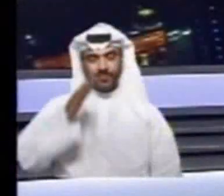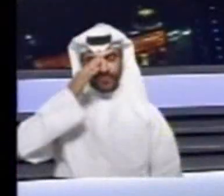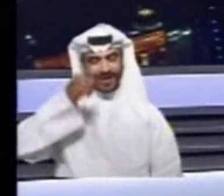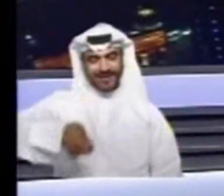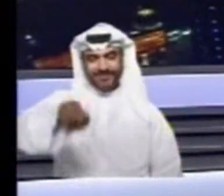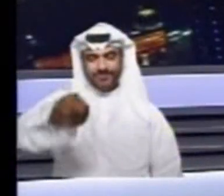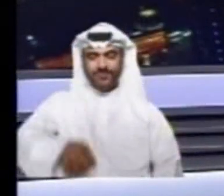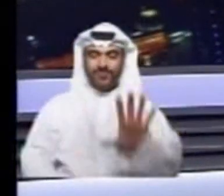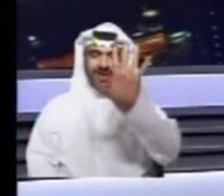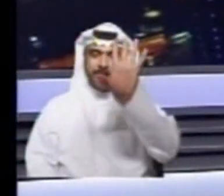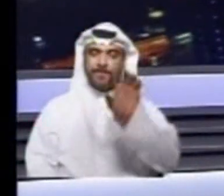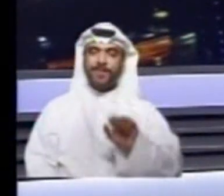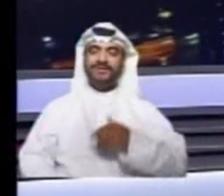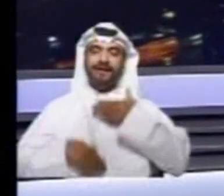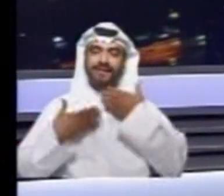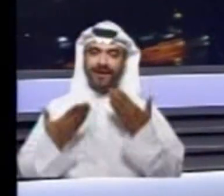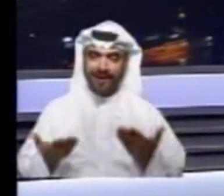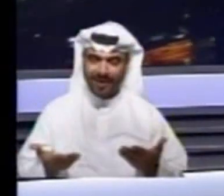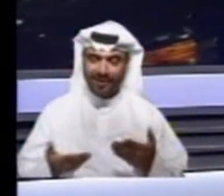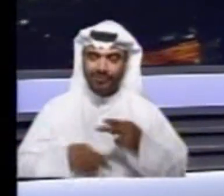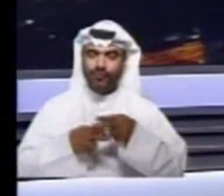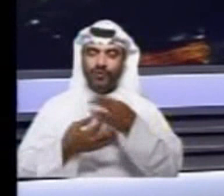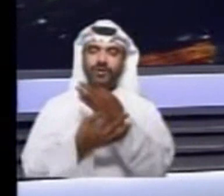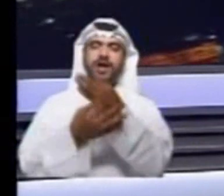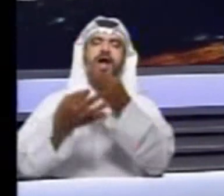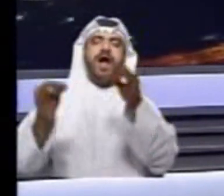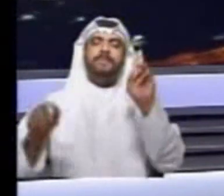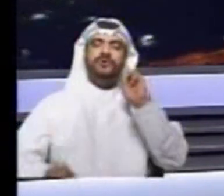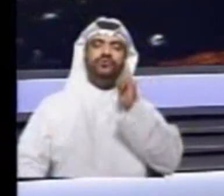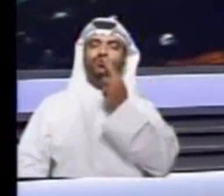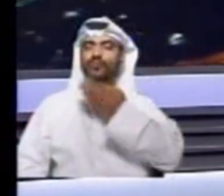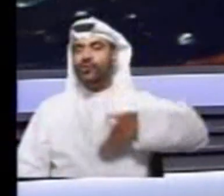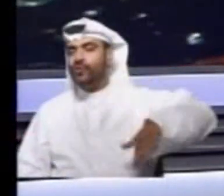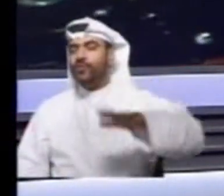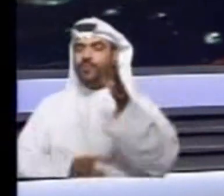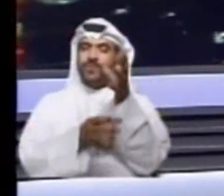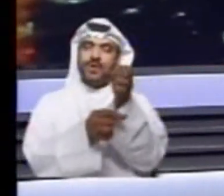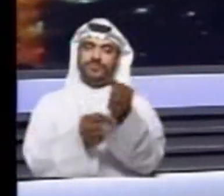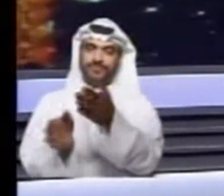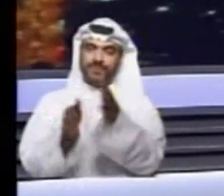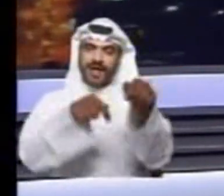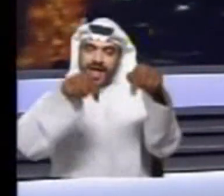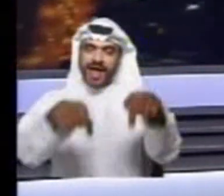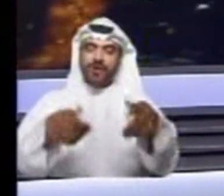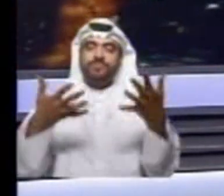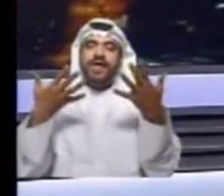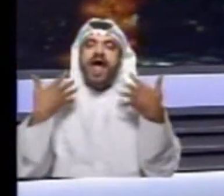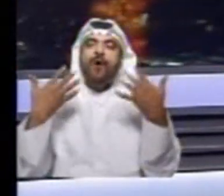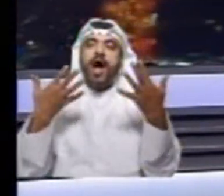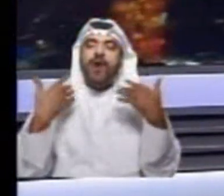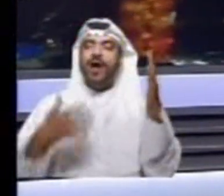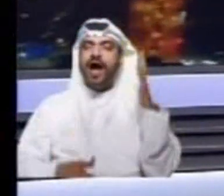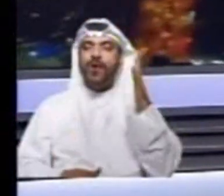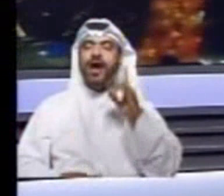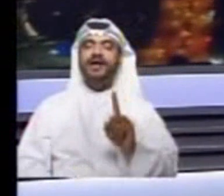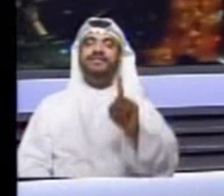أسعد الله أوقاتكم أعزائي المشاهدين. أجواء مستقرة والرياح خفيفة إلى معتدلة السرعة بوجه عام، شمالية غربية إلى متقلبة الاتجاه، والهواء الكوس راح يرجع